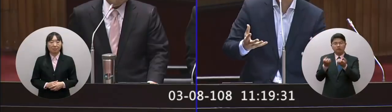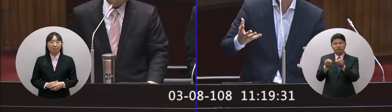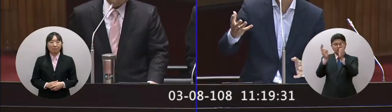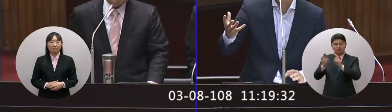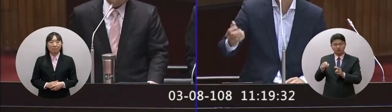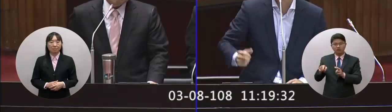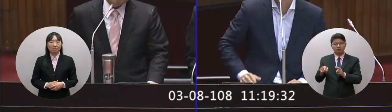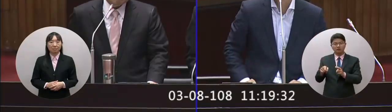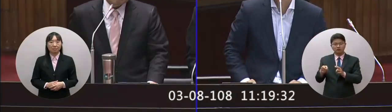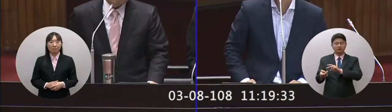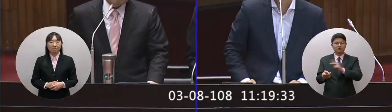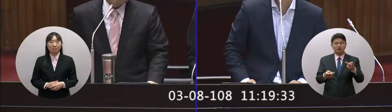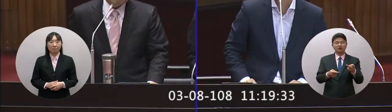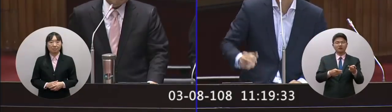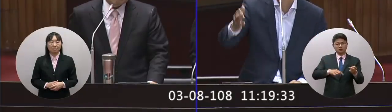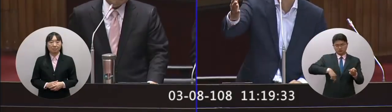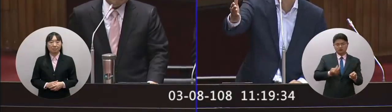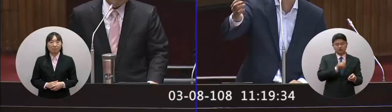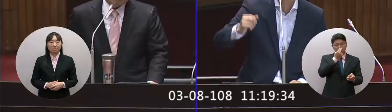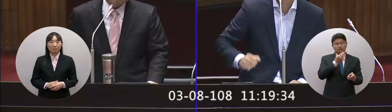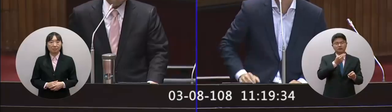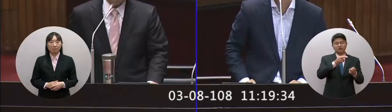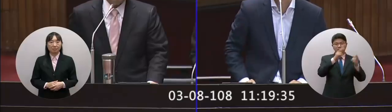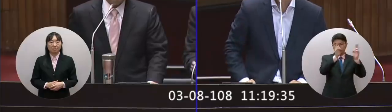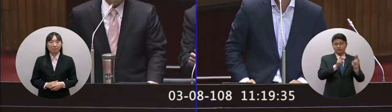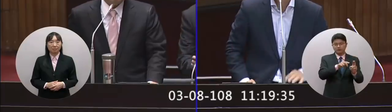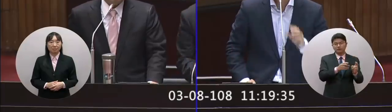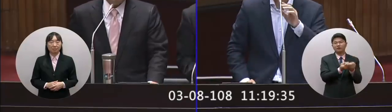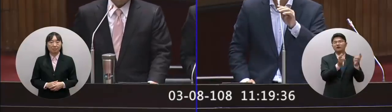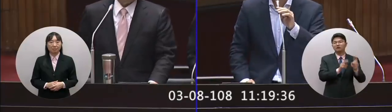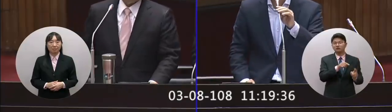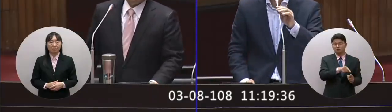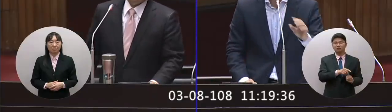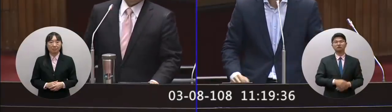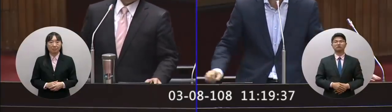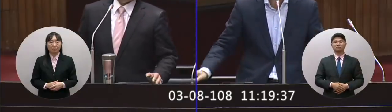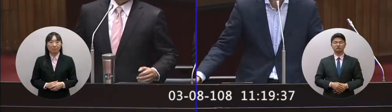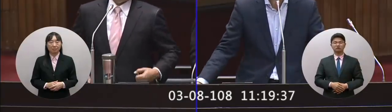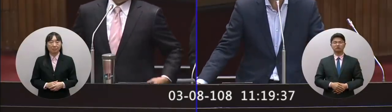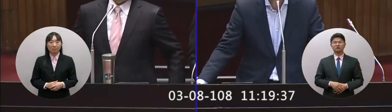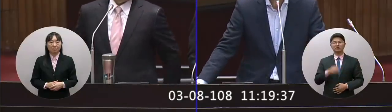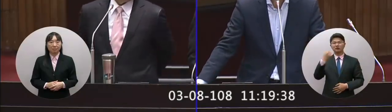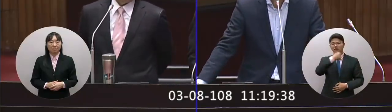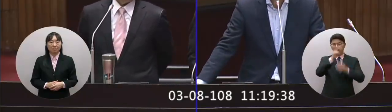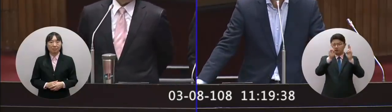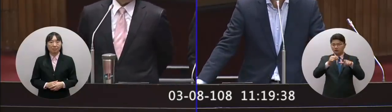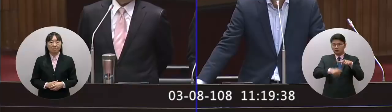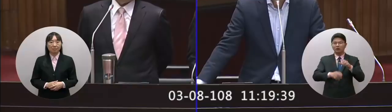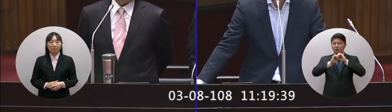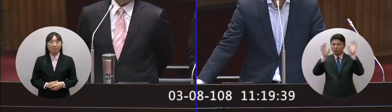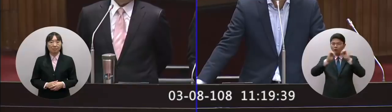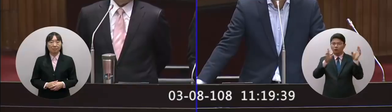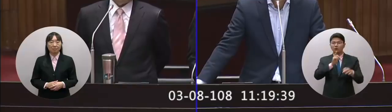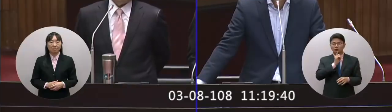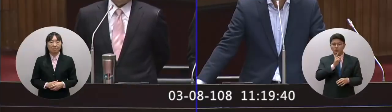然后呢改为较贵的燃气，这是因应降载嘛？部长这很清楚，所以台电一再的呼吁要合